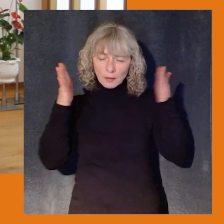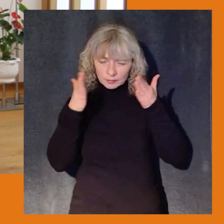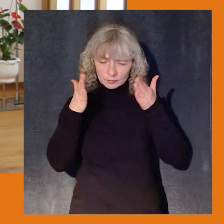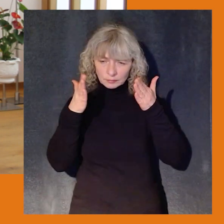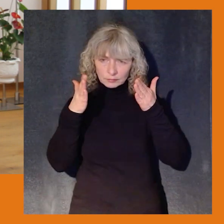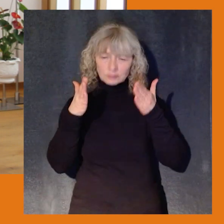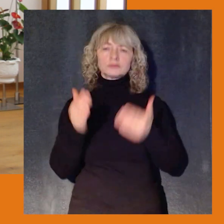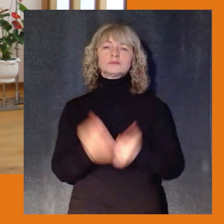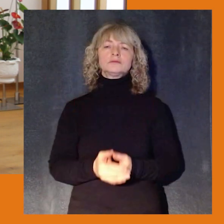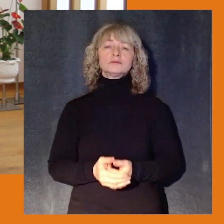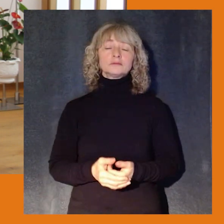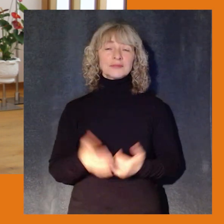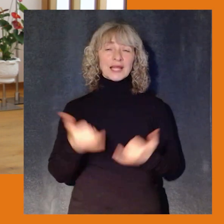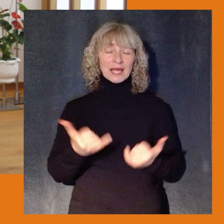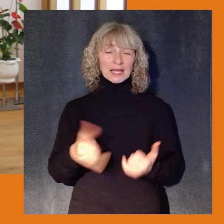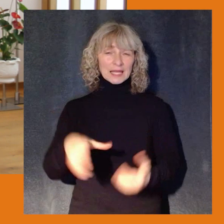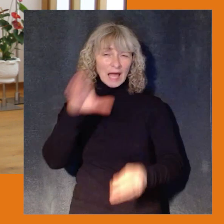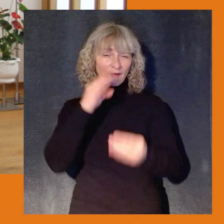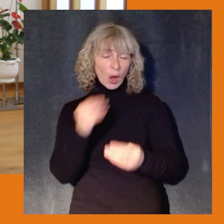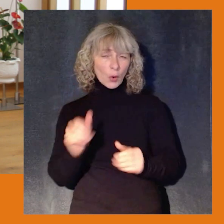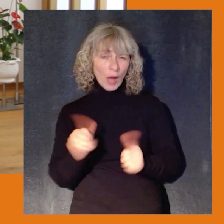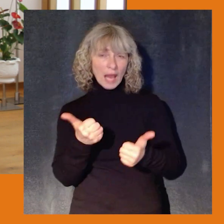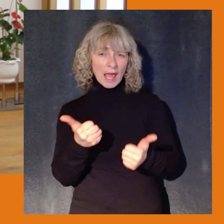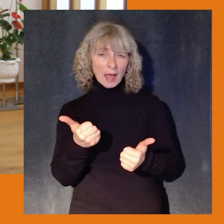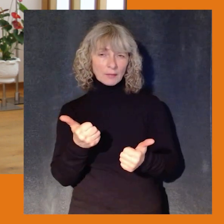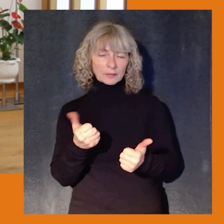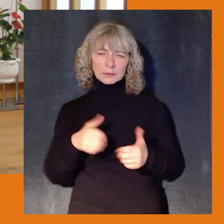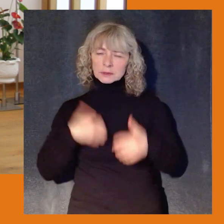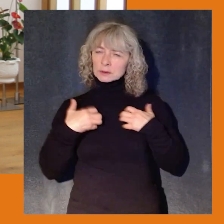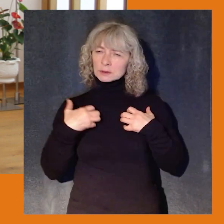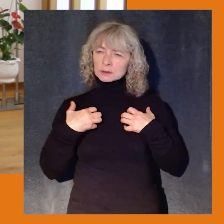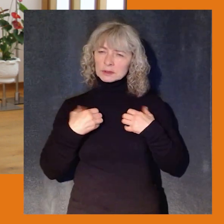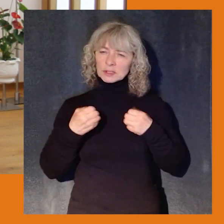ist aufwühlen und macht fassungslos. Auch mich.